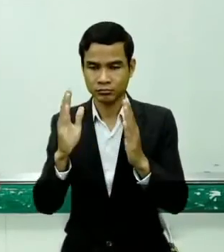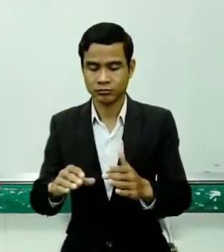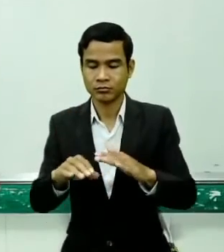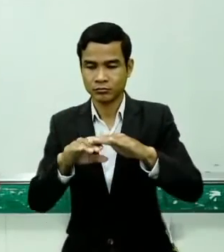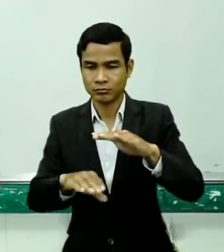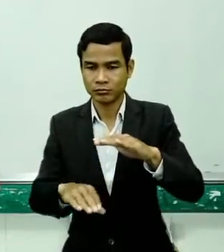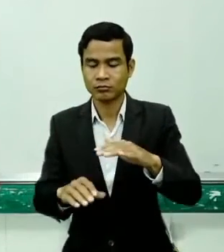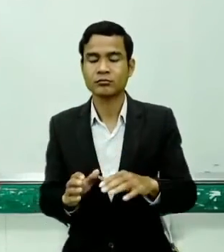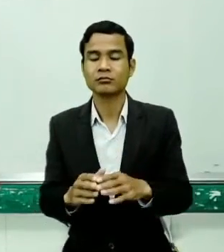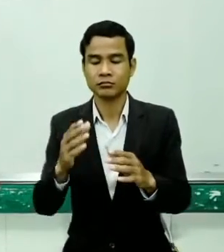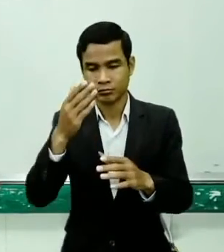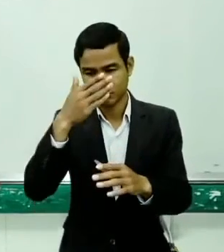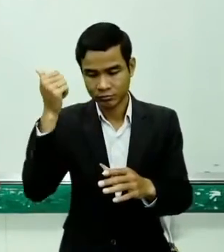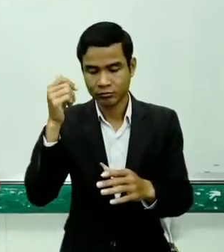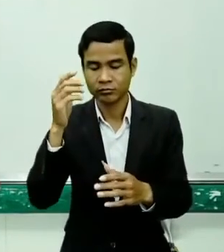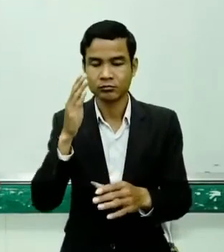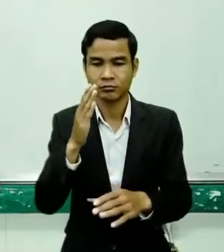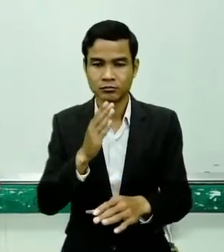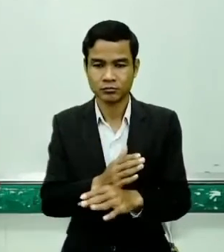cào. Complex